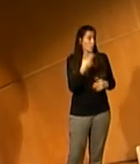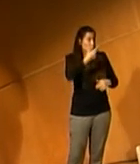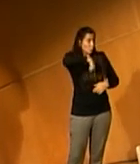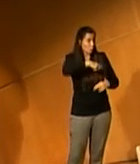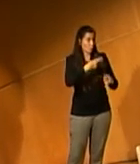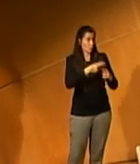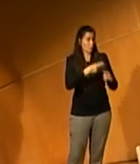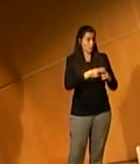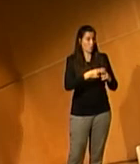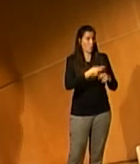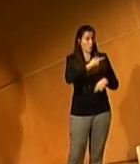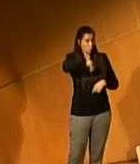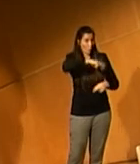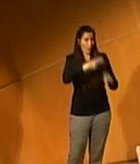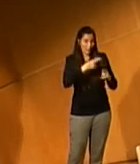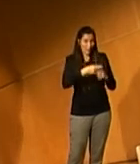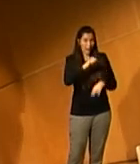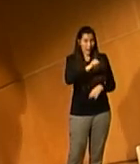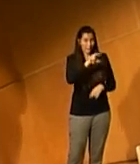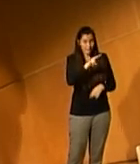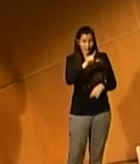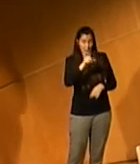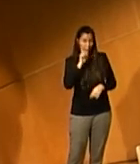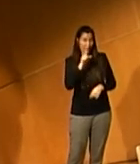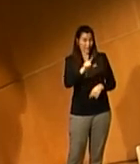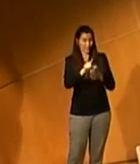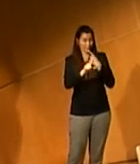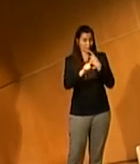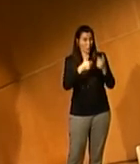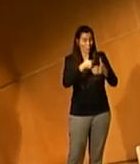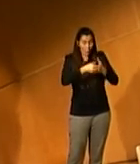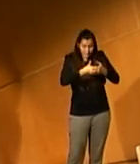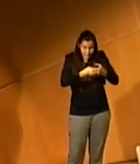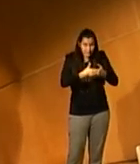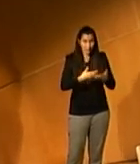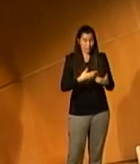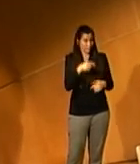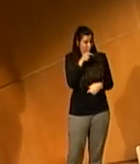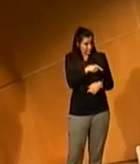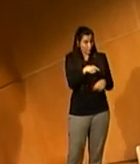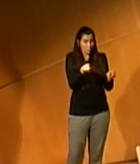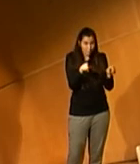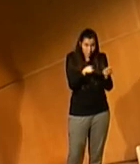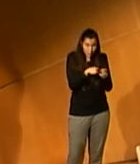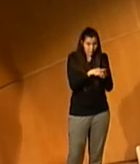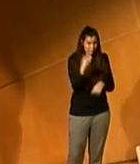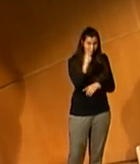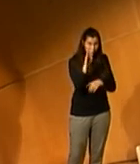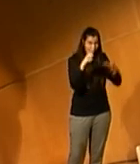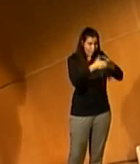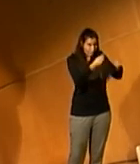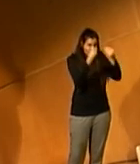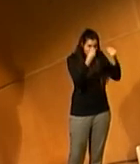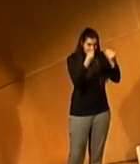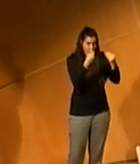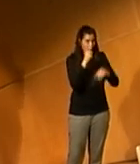L voulant dire loisir, ont besoin aussi d'être formés parce qu'il y a la question du handicap, certes, mais il y a la question